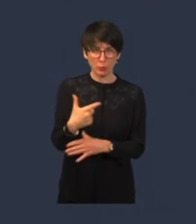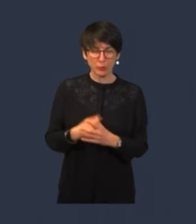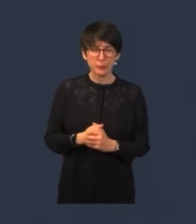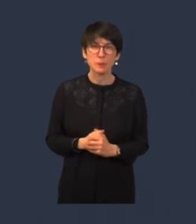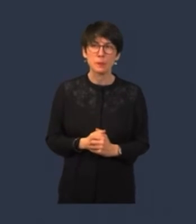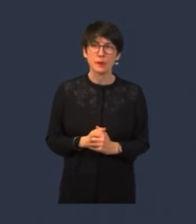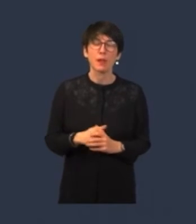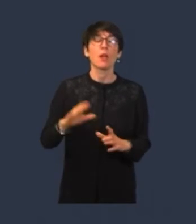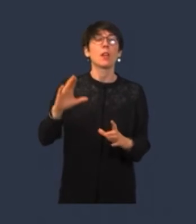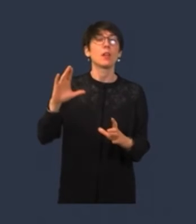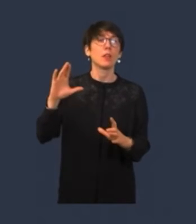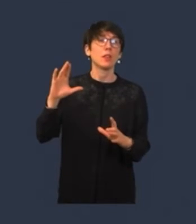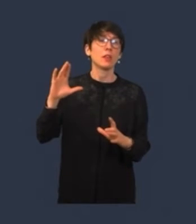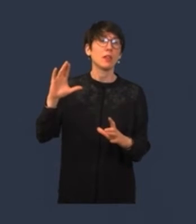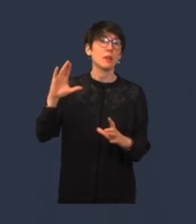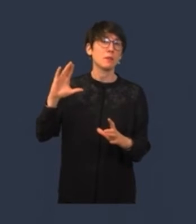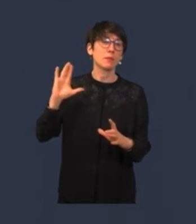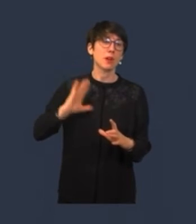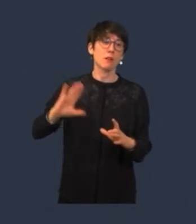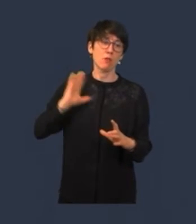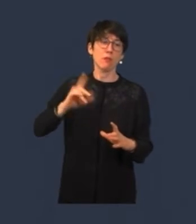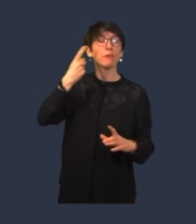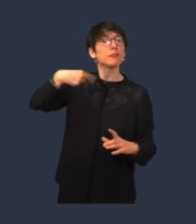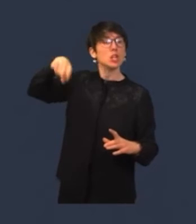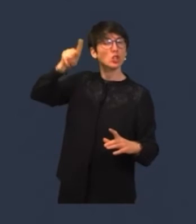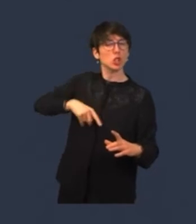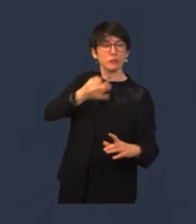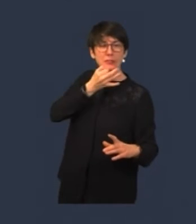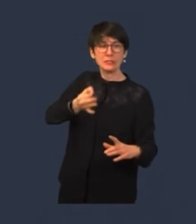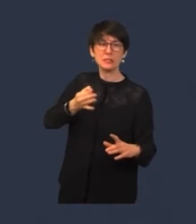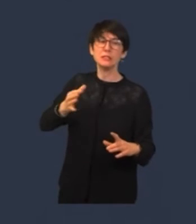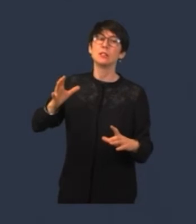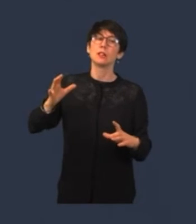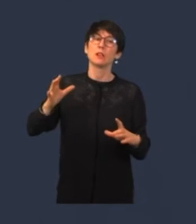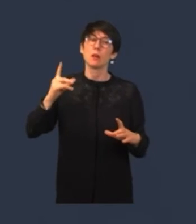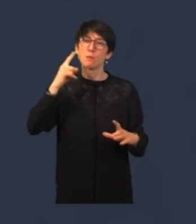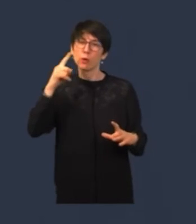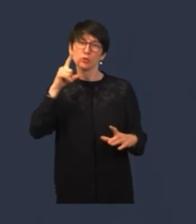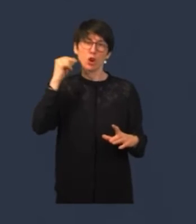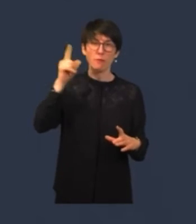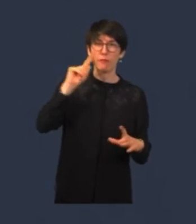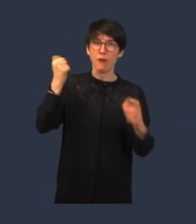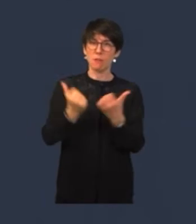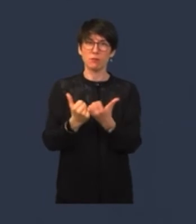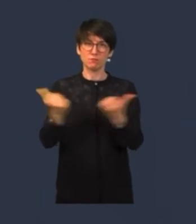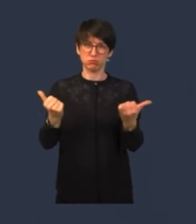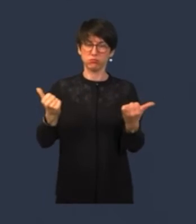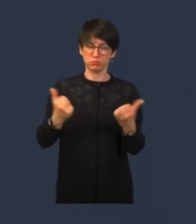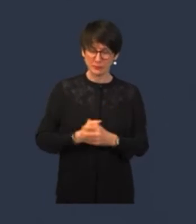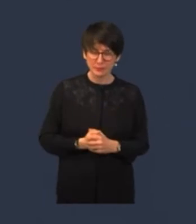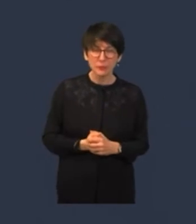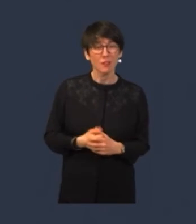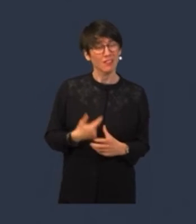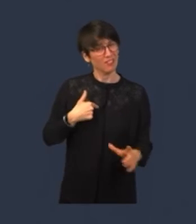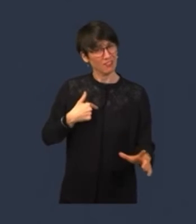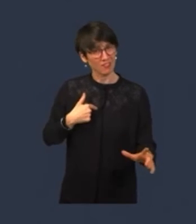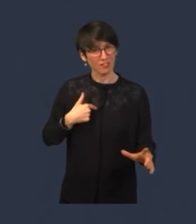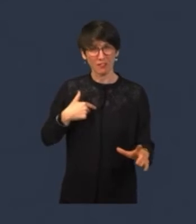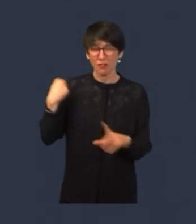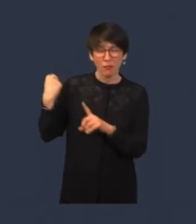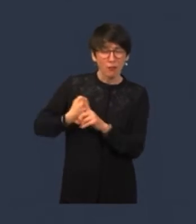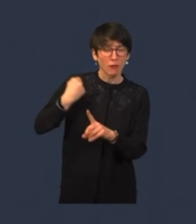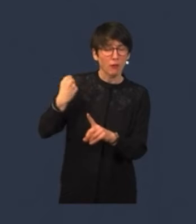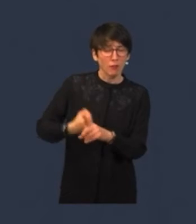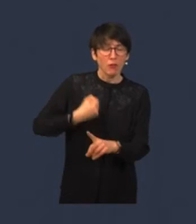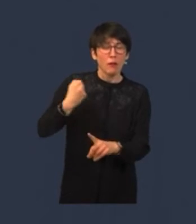à dos. Partout, surtout et tout le temps. Je leur dis, mais n'êtes-vous pas fatigués de vous battre tout le